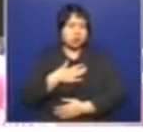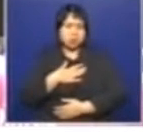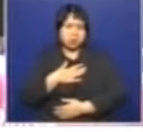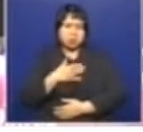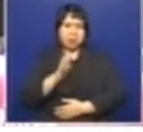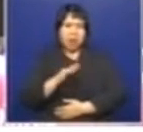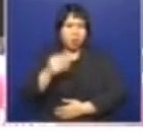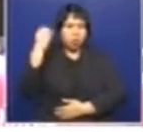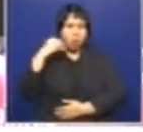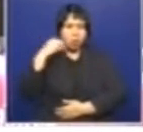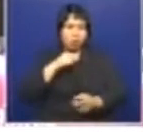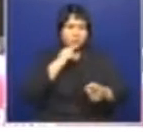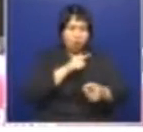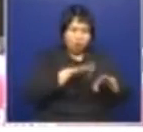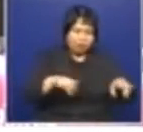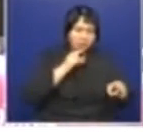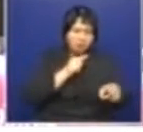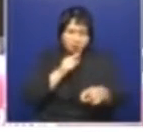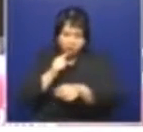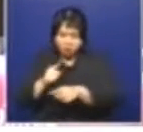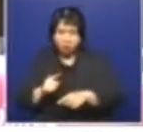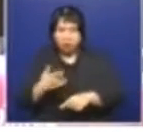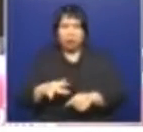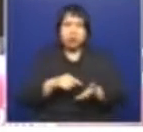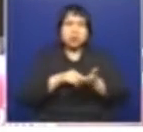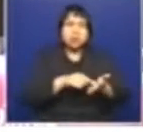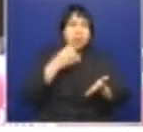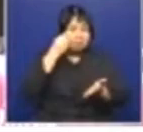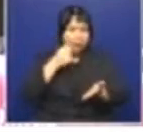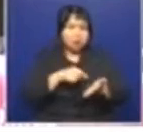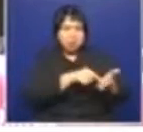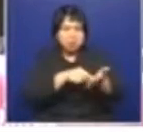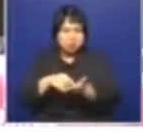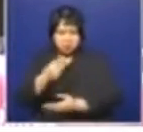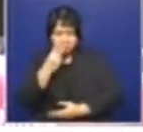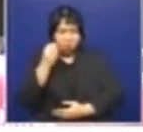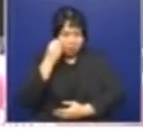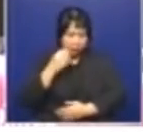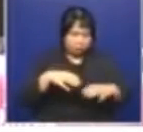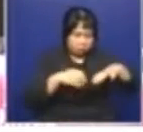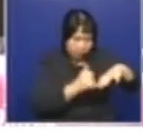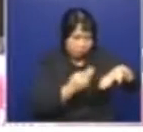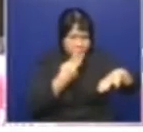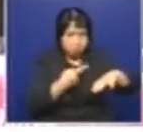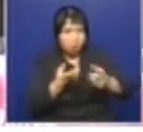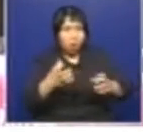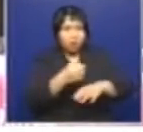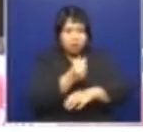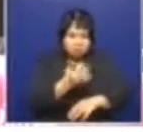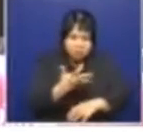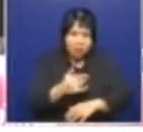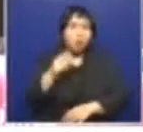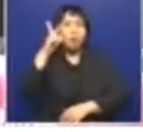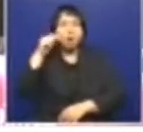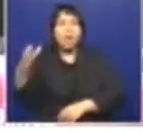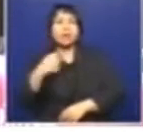แต่เด็กแล้วตามไปยื่นหมายศาลที่บ้านไปดูบ้านเด็กแล้วยึดทรัพย์เด็กไม่ได้ก็ยึดผู้ปกครองเพราะนั้น